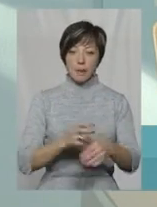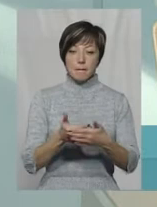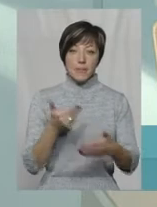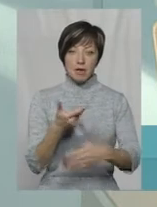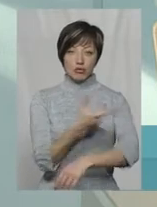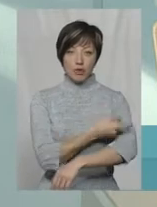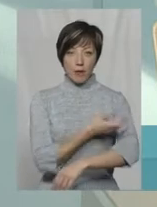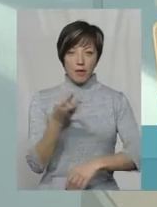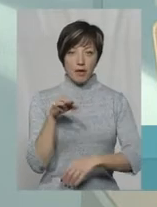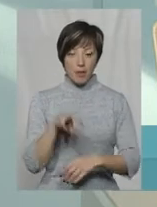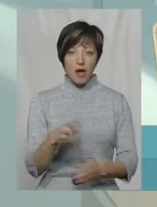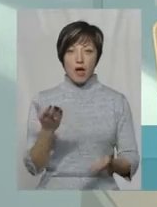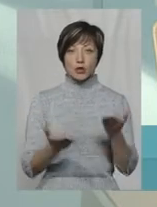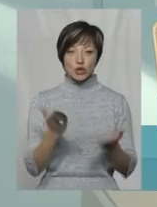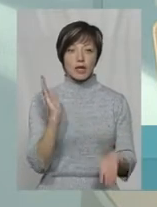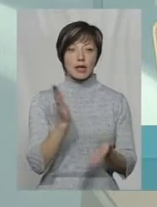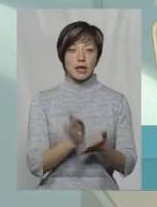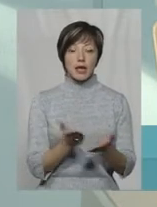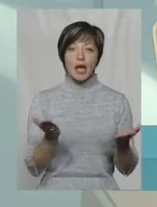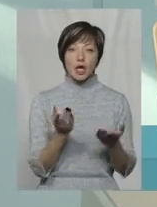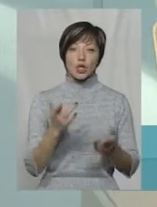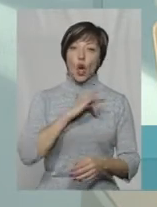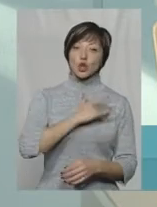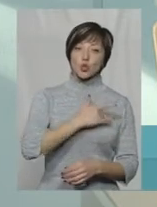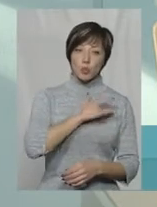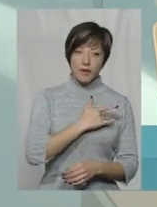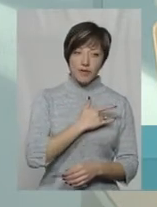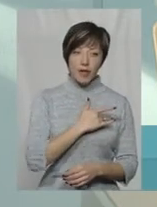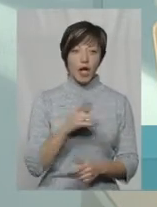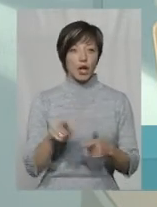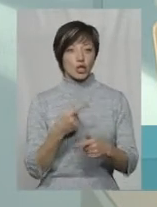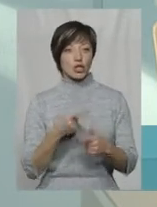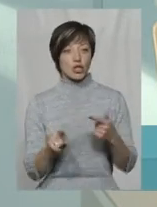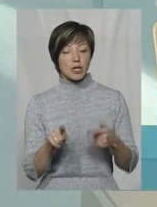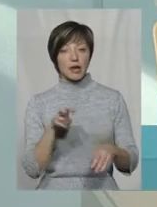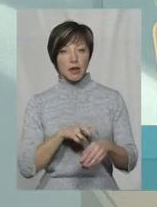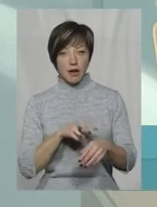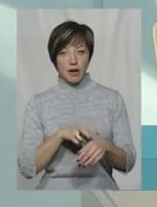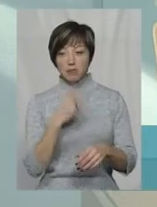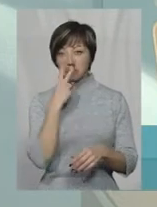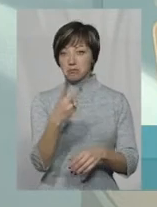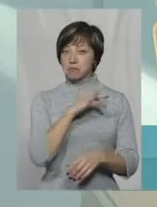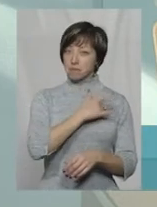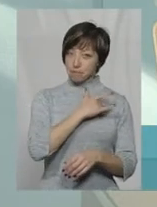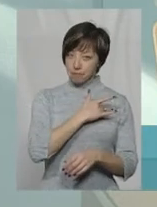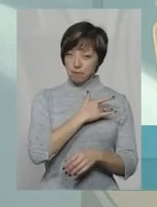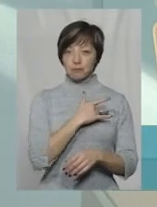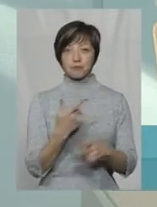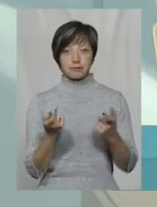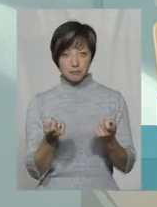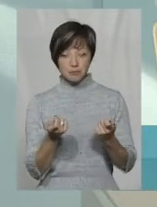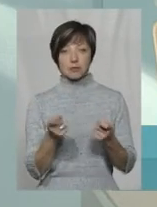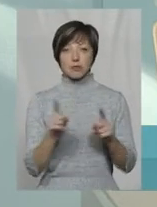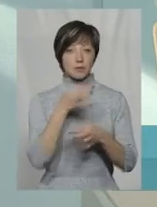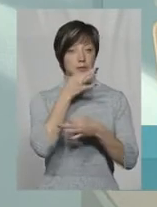щепленням. Якщо в неї є якісь сумніви, чи в лікаря я маю на увазі, і